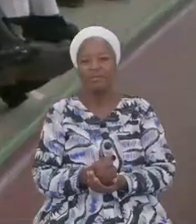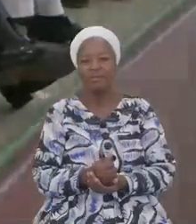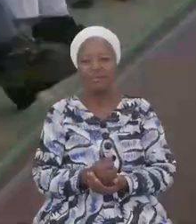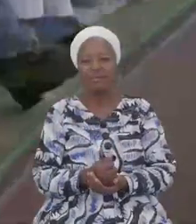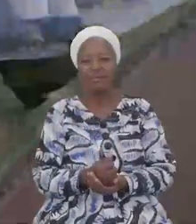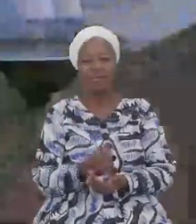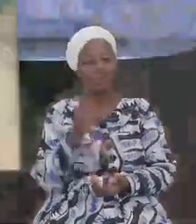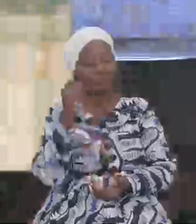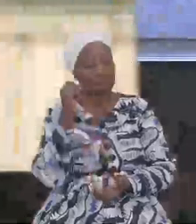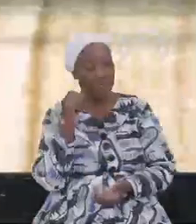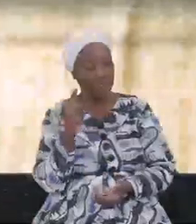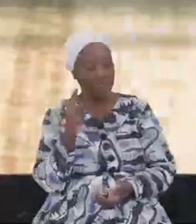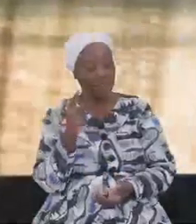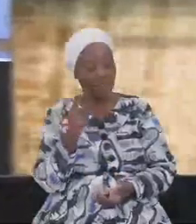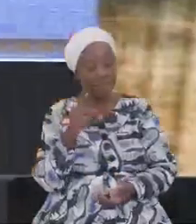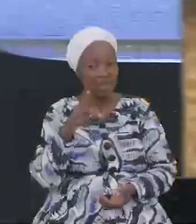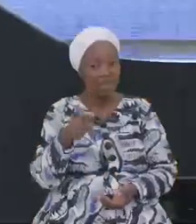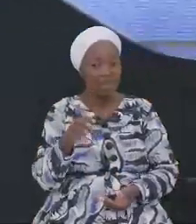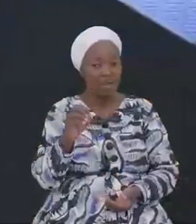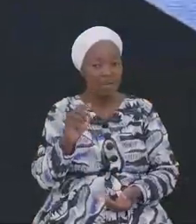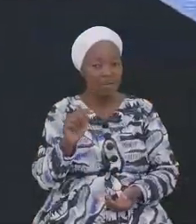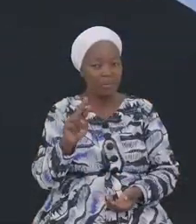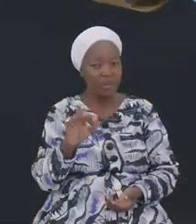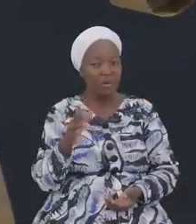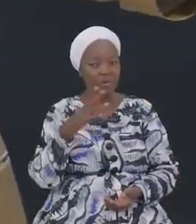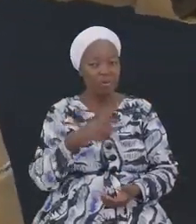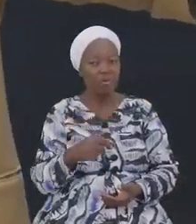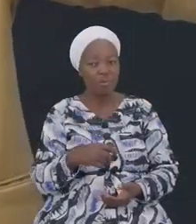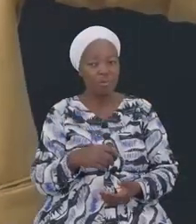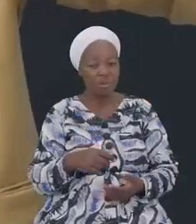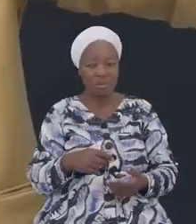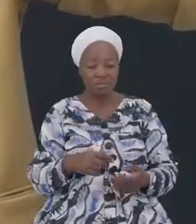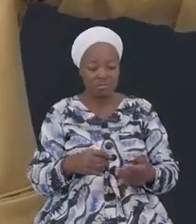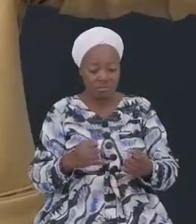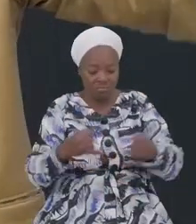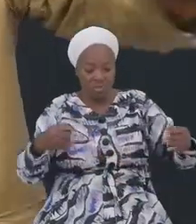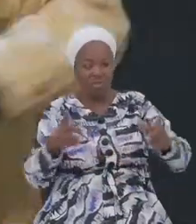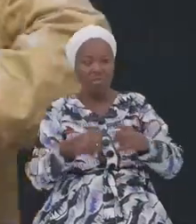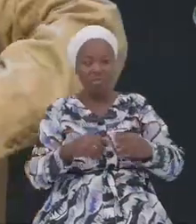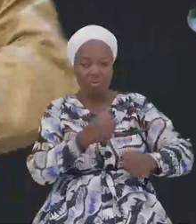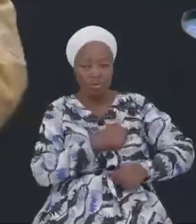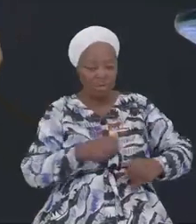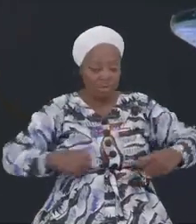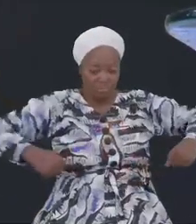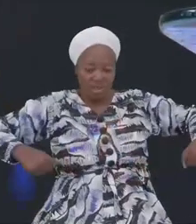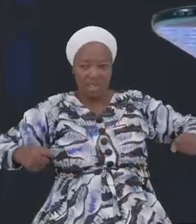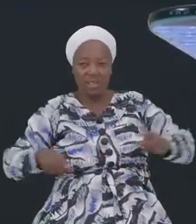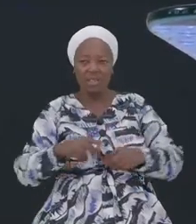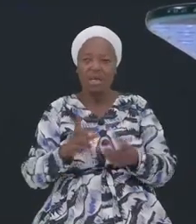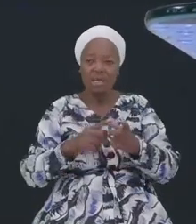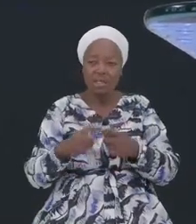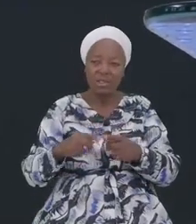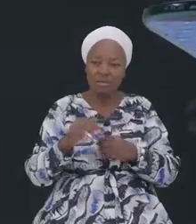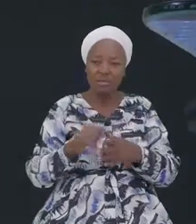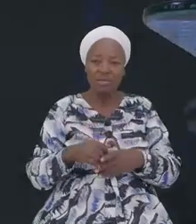Comprenez, Pierre était enchaîné avec les soldats, ces soldats devait